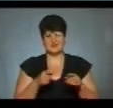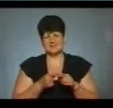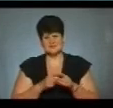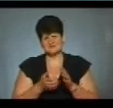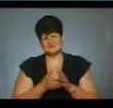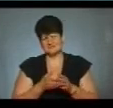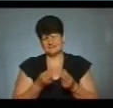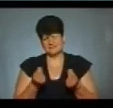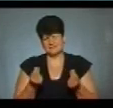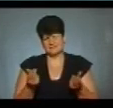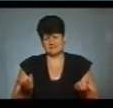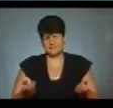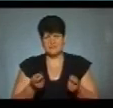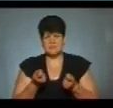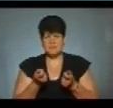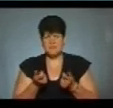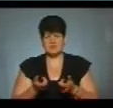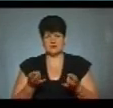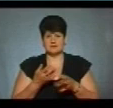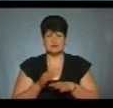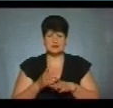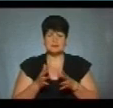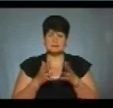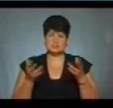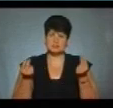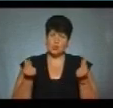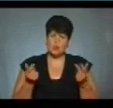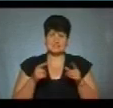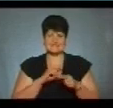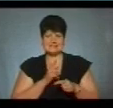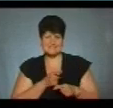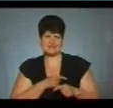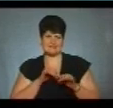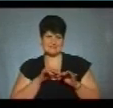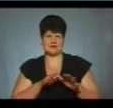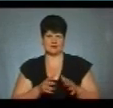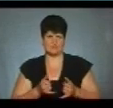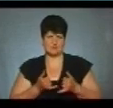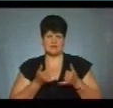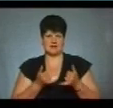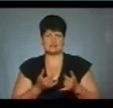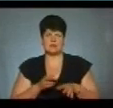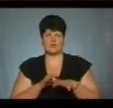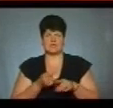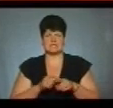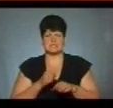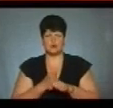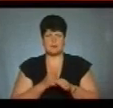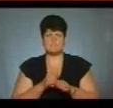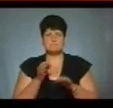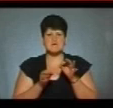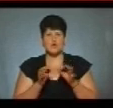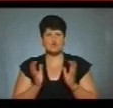недостатньо, звичайно. І тому необхідно виділяти більше коштів і більше сил і засобів виділяти для проведення таких робіт